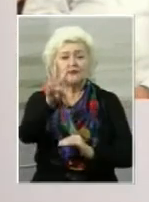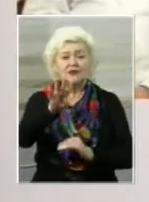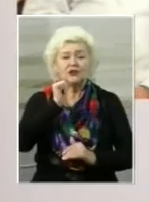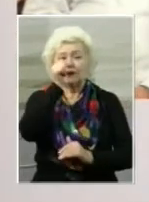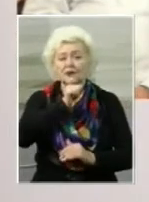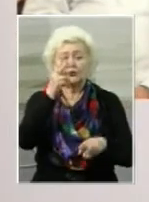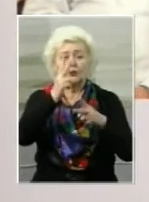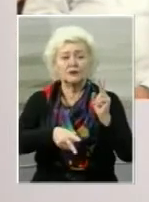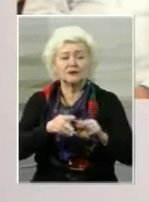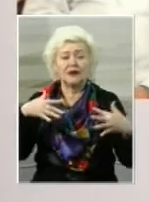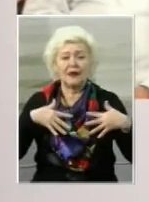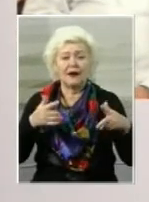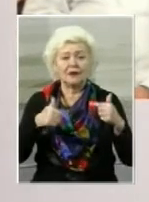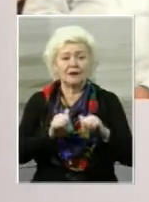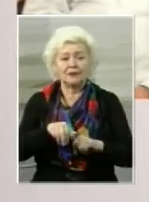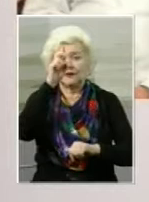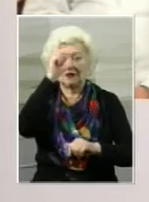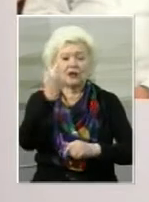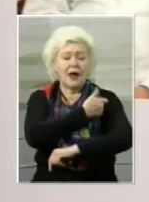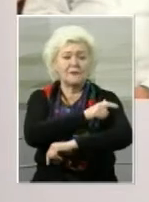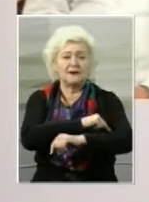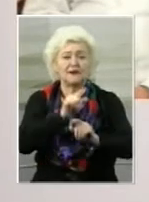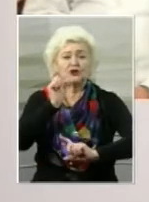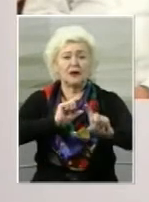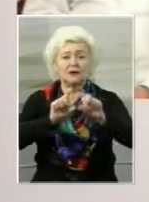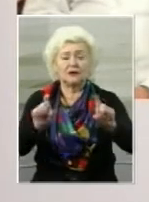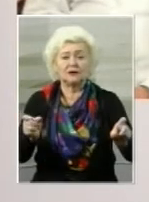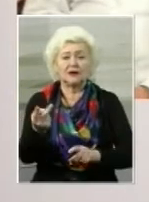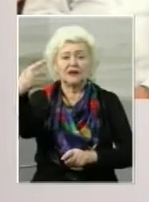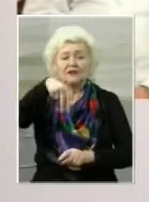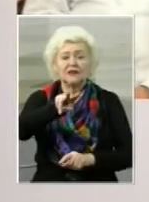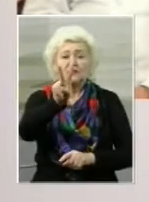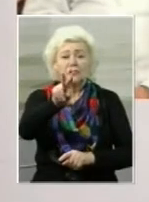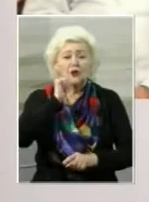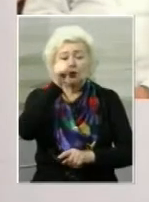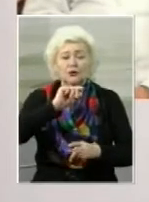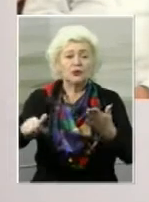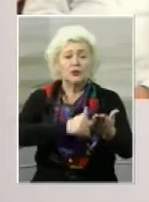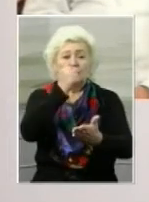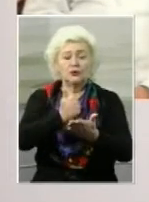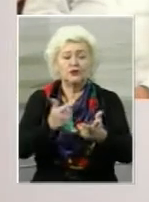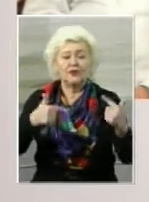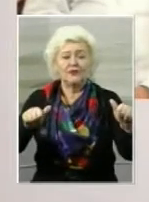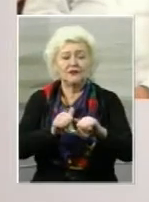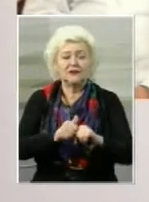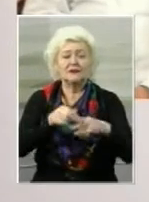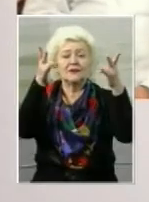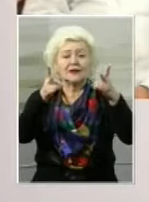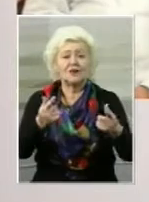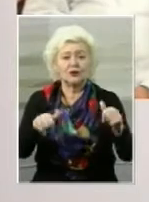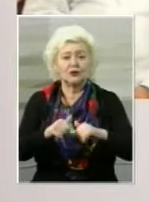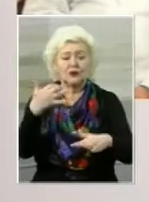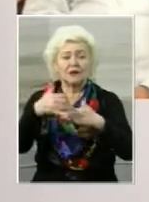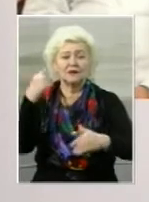1984 року закінчив Кримський державний медичний інститут. 2002 року очолив відділення ортопедії та травматології